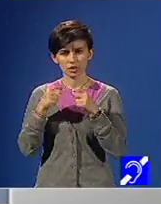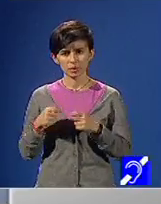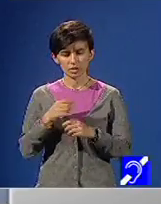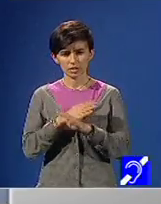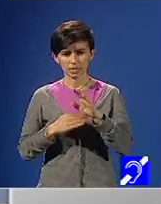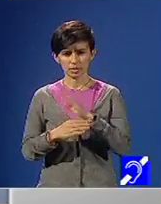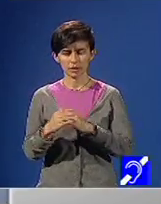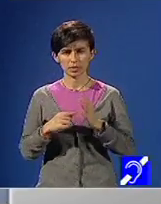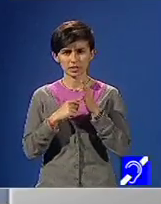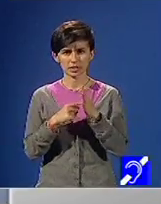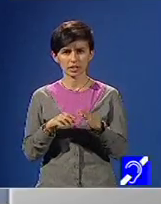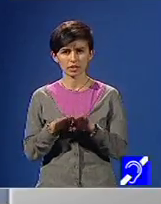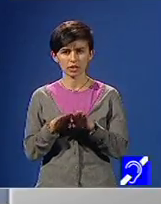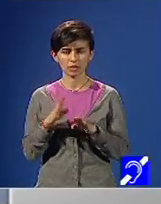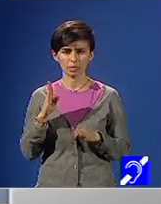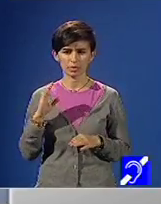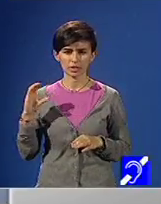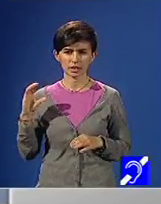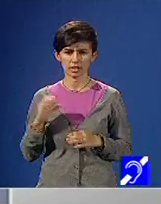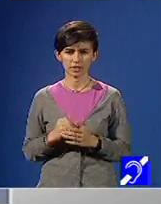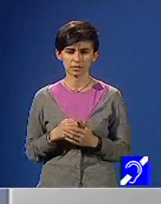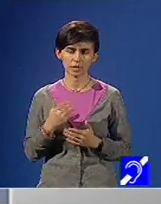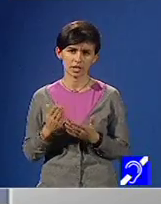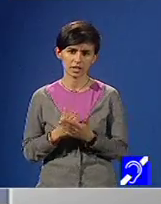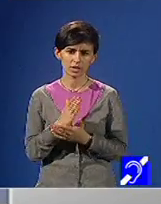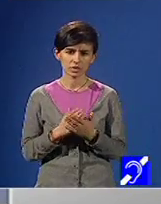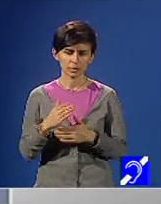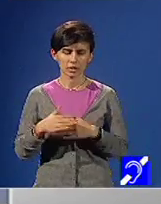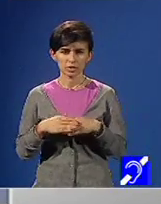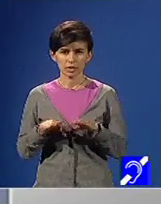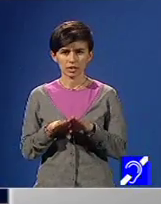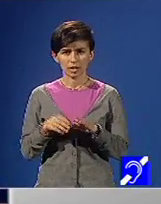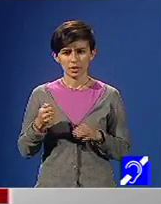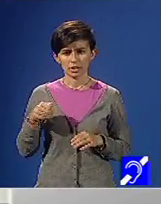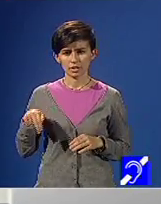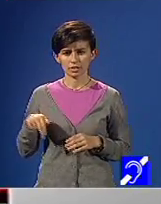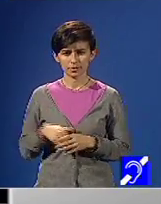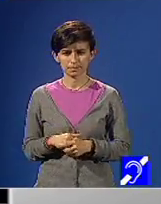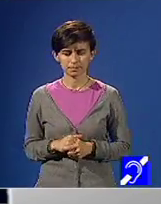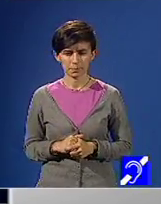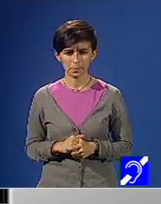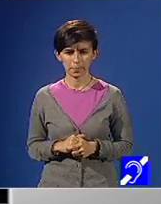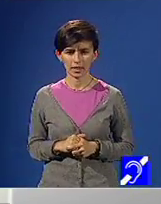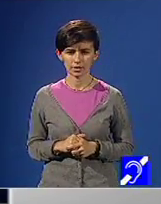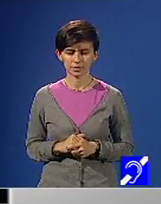de colegul meu Bogdan Cristea, după care revenim în platou alături de colega mea Andreea Noci. Rămâneți cu noi.